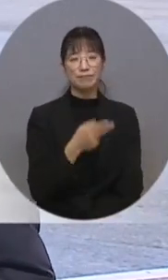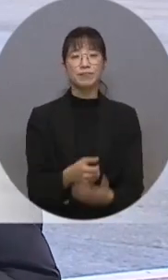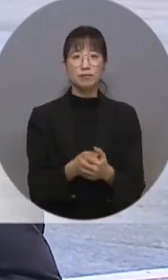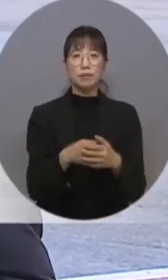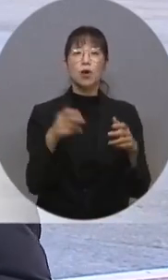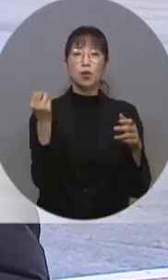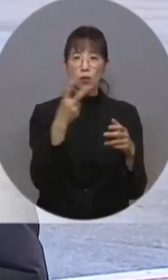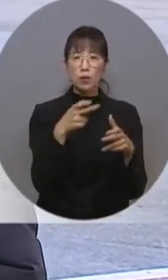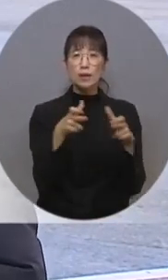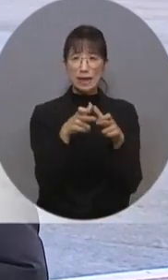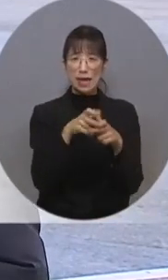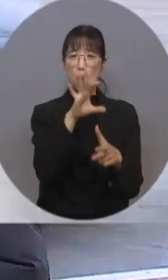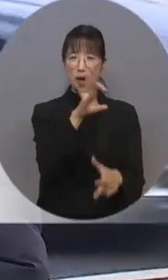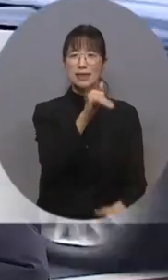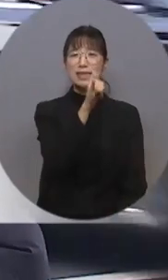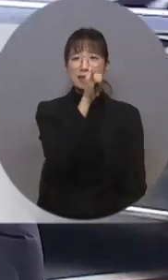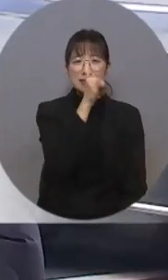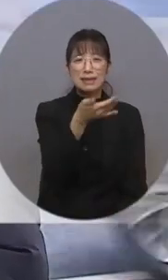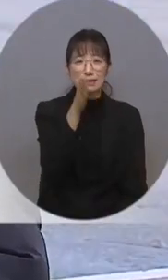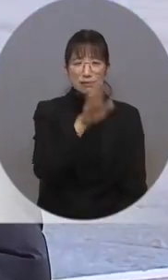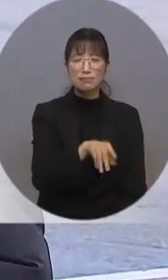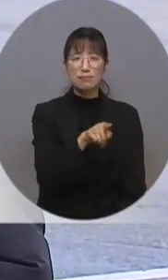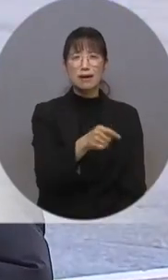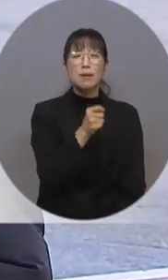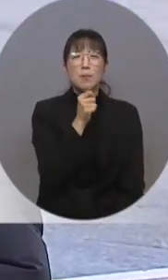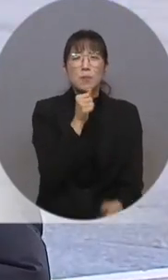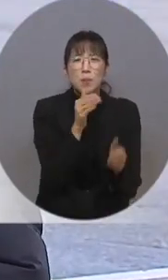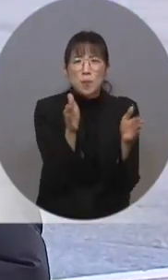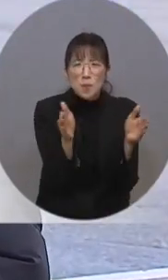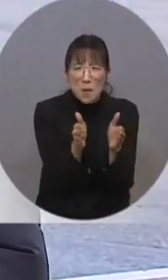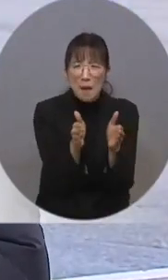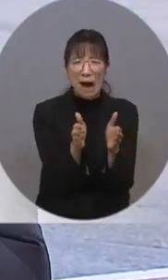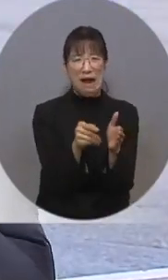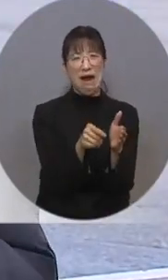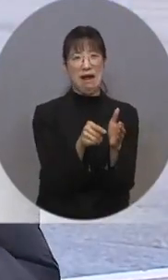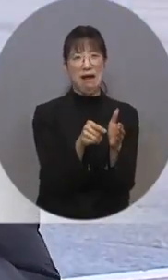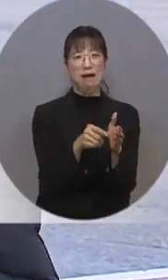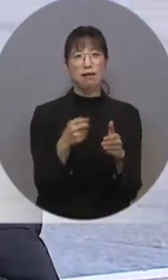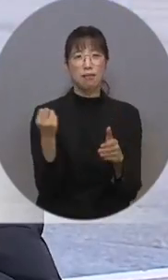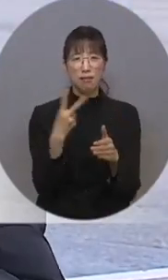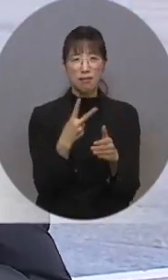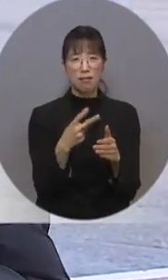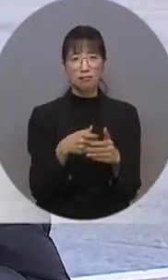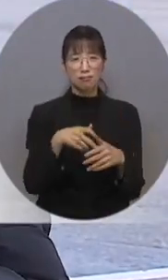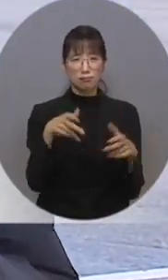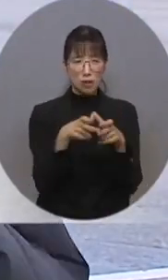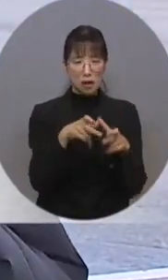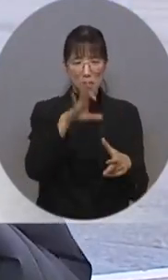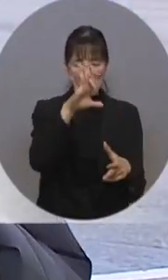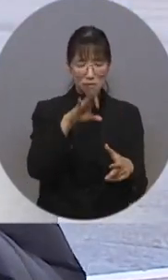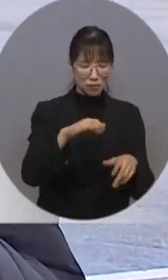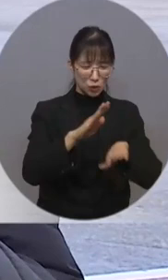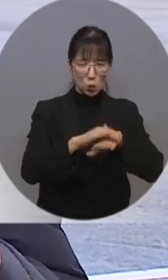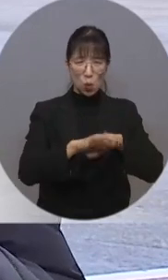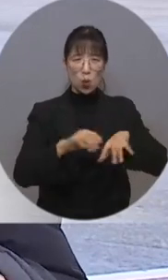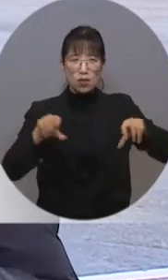장애인 화장실도 돼 있지만 장애인 화장실이 협소한 게 장애인 화장실이라고 손잡이나 이런 거는 갖춰져 있지만